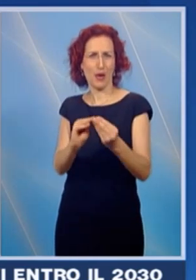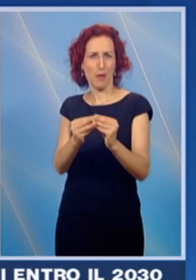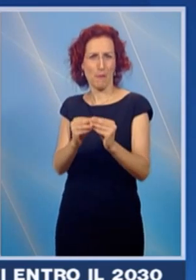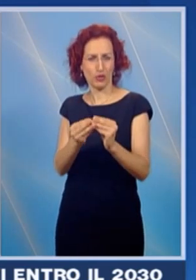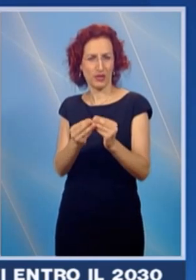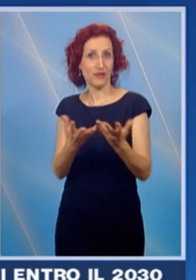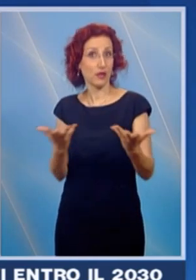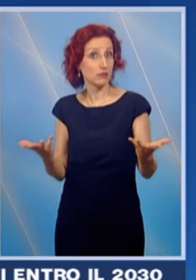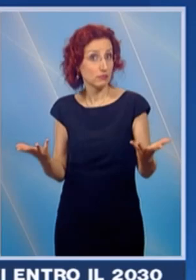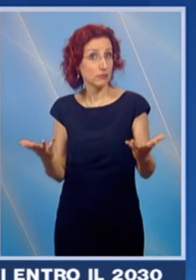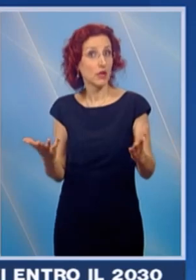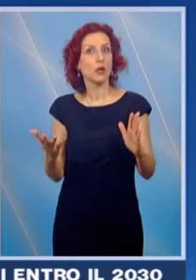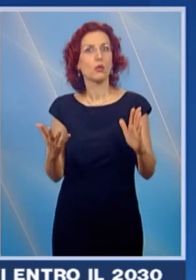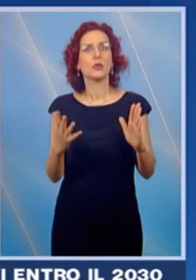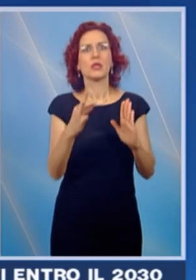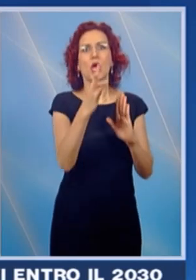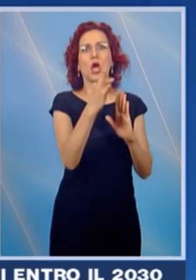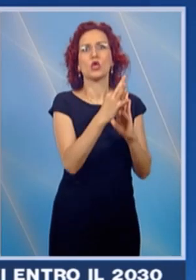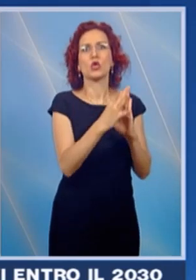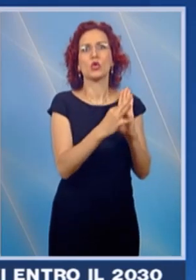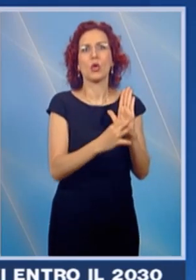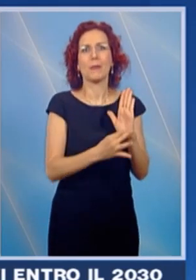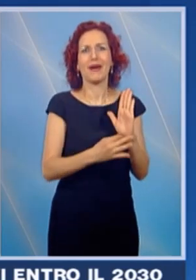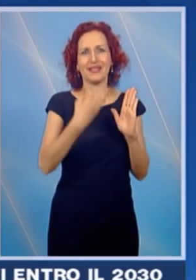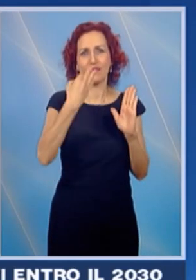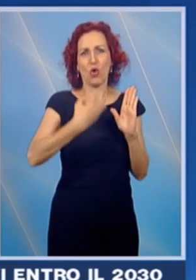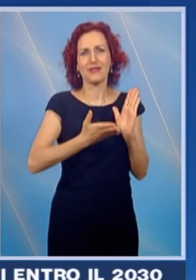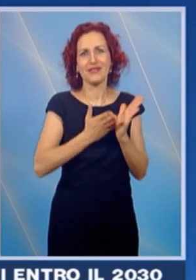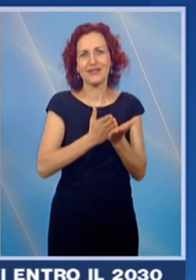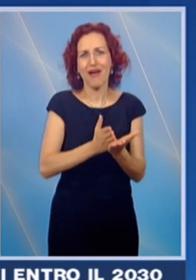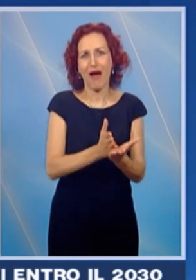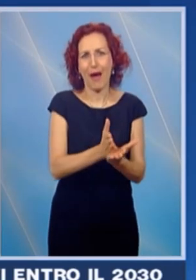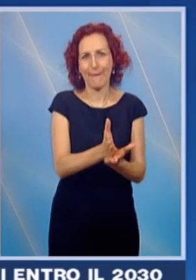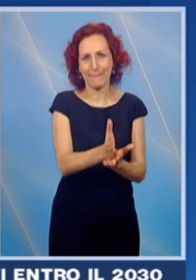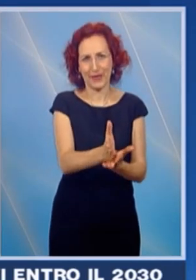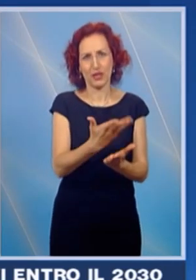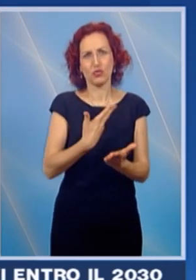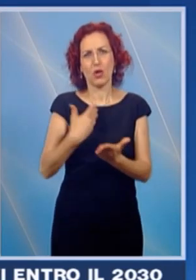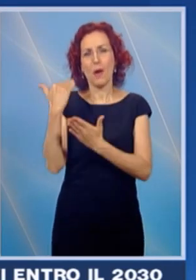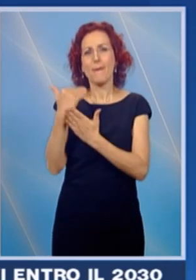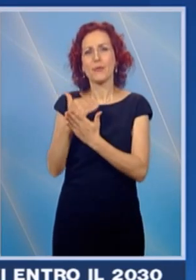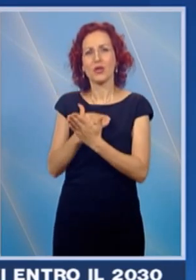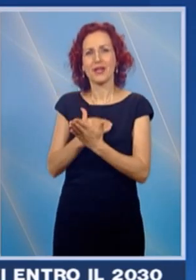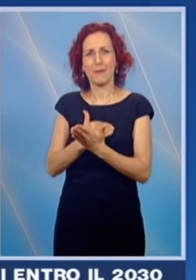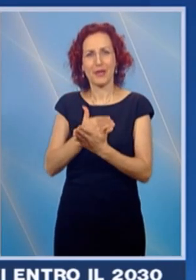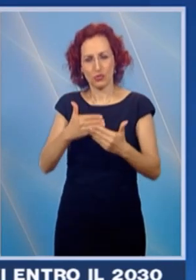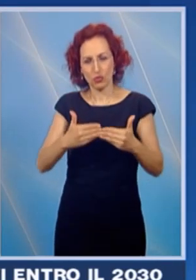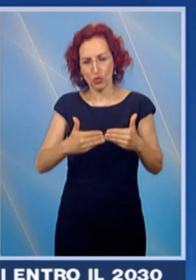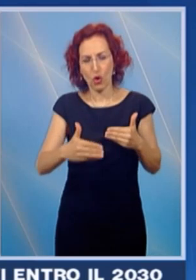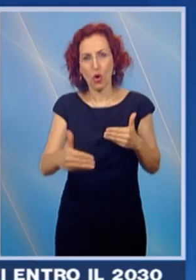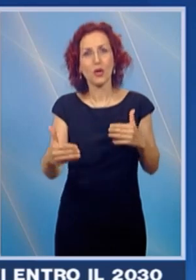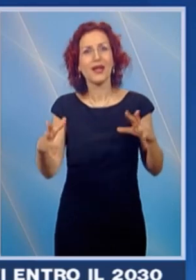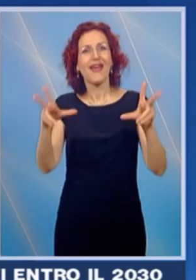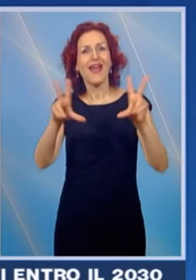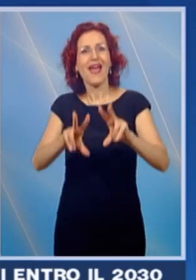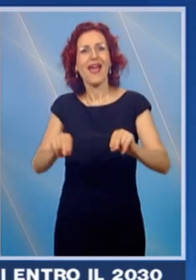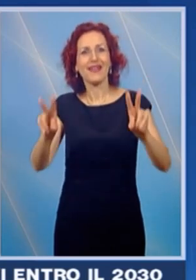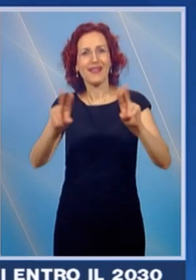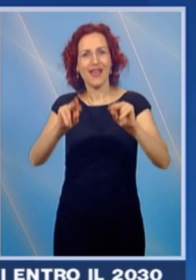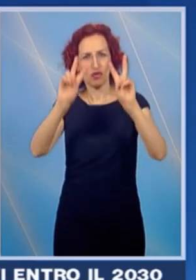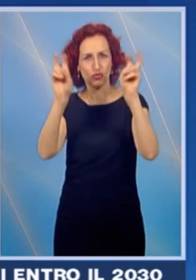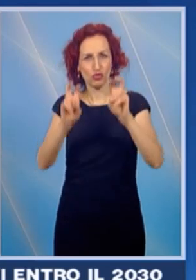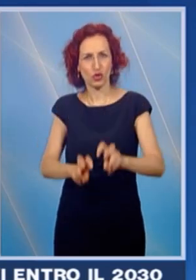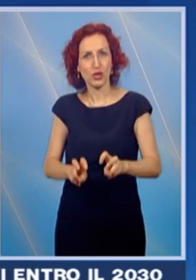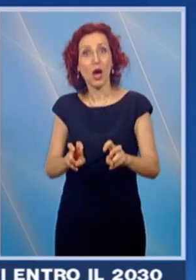conseguenza, un quadro normativo più stabile che tenga conto di una programmazione a monte nello sviluppo delle energie rinnovabili faciliterebbe anche il ruolo